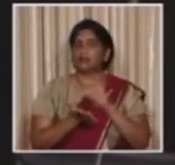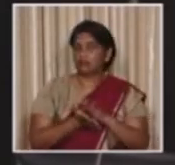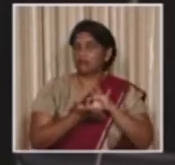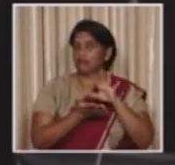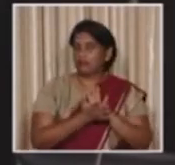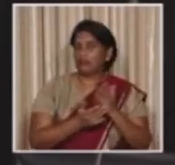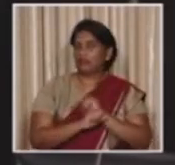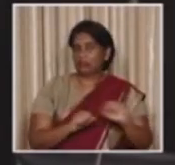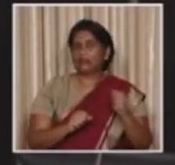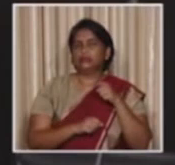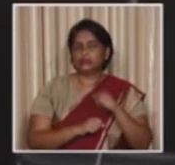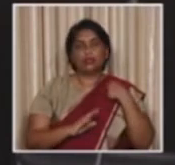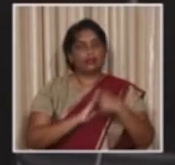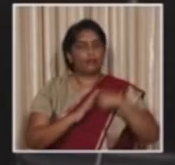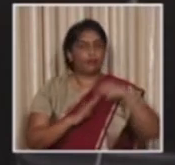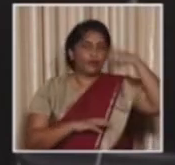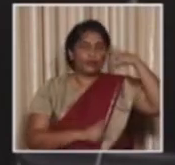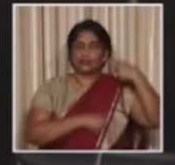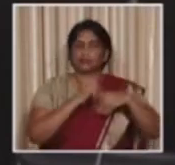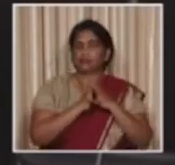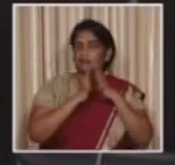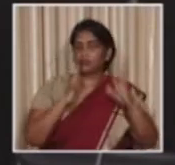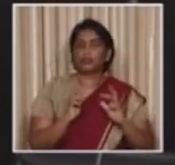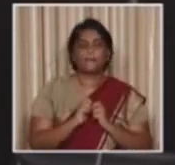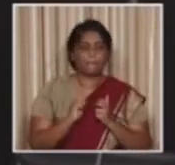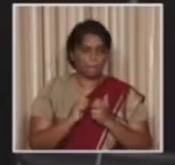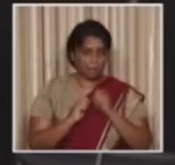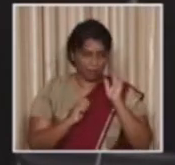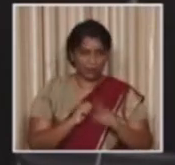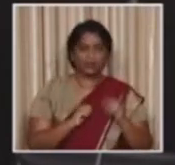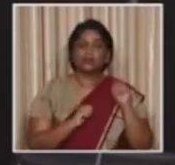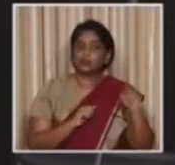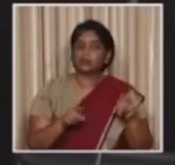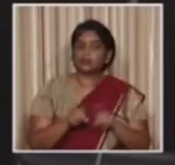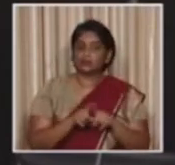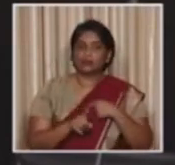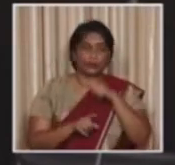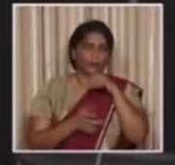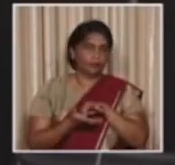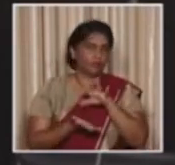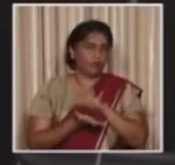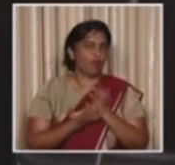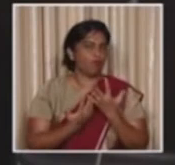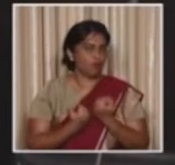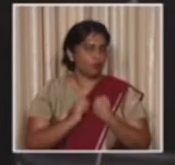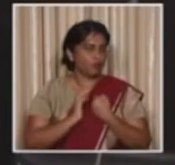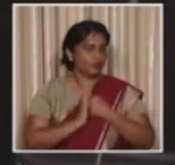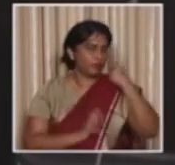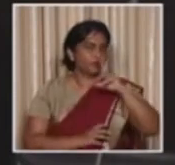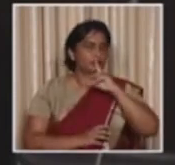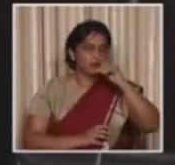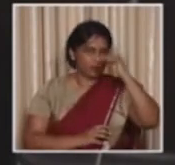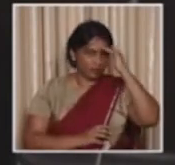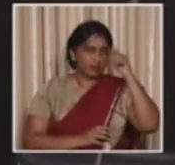මත අපේ අද රටේ විදුලි ජනනය පිළිබඳව බරපතල ගැටලුවක් අපි මතුවලා තියෙනවා. ඒ වගේම අපි තීන්දුවක් ගන්න අවශ්‍යයි ගරු නියෝජ්‍ය